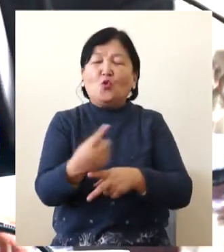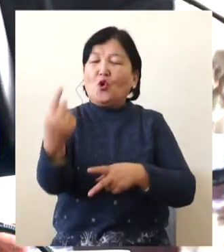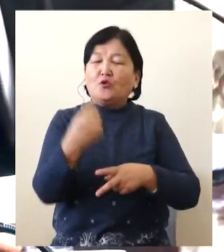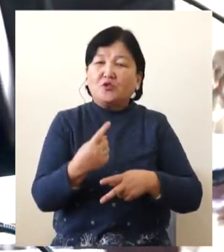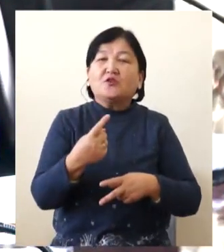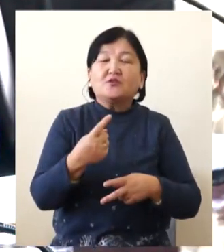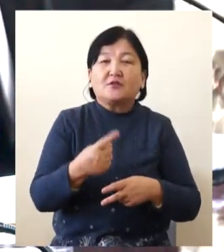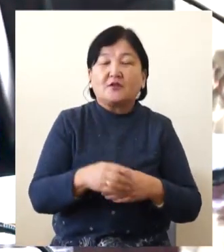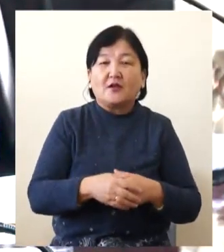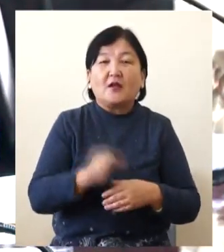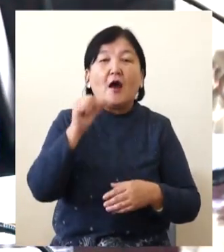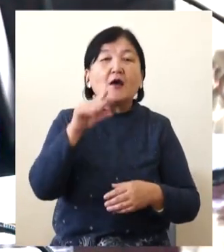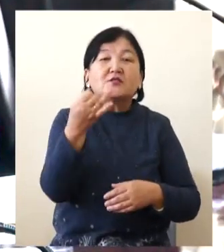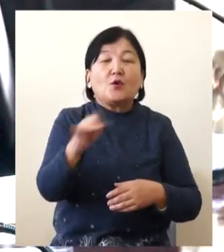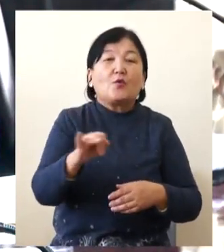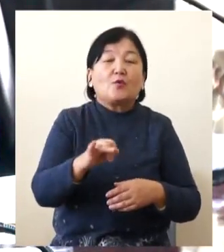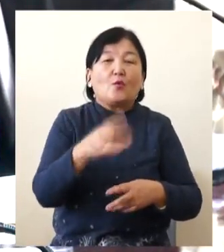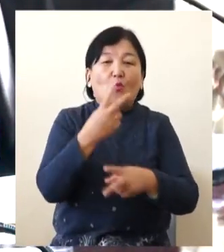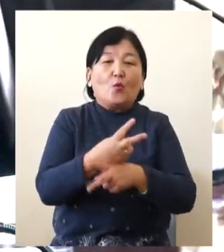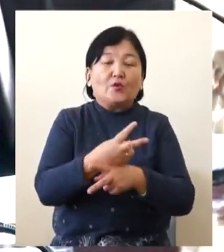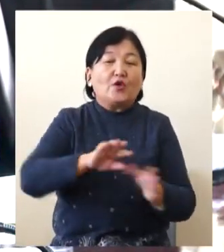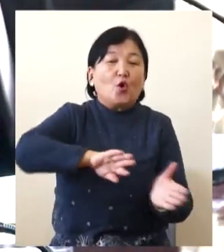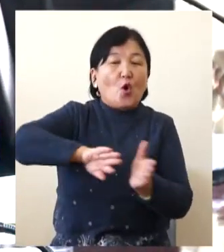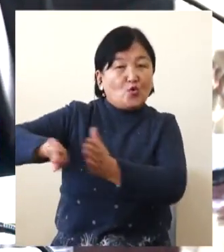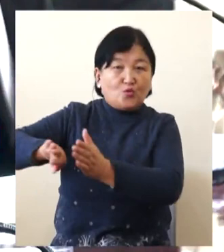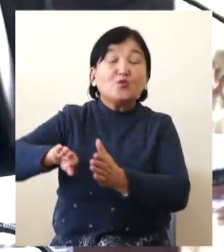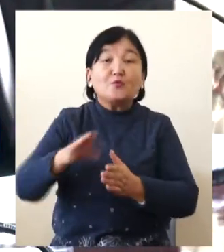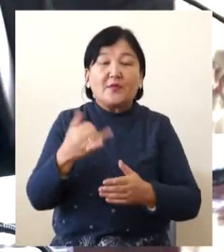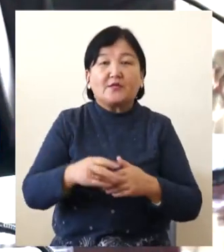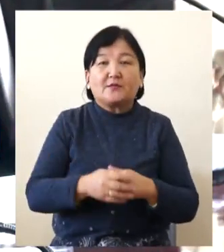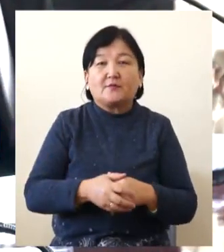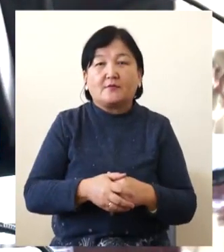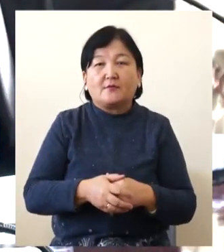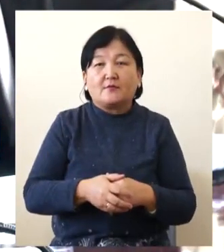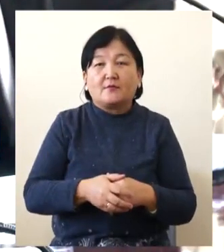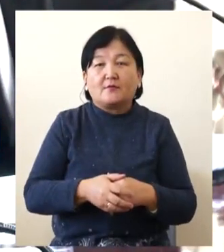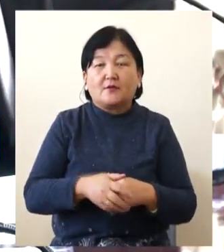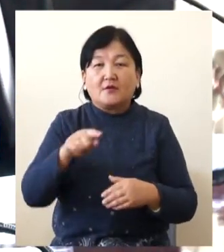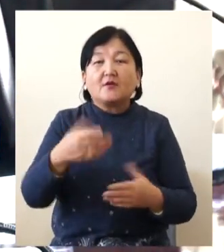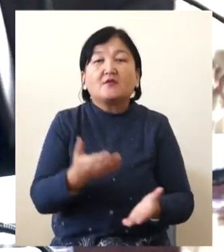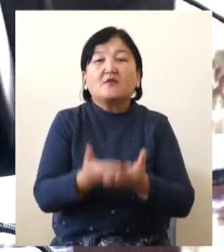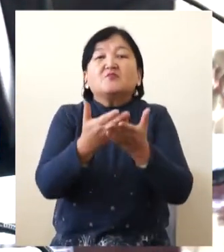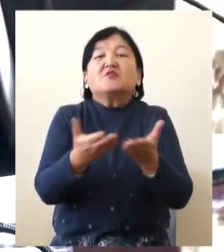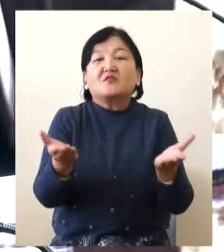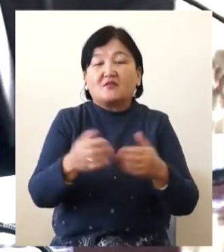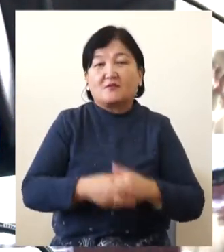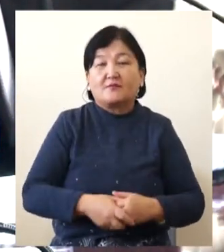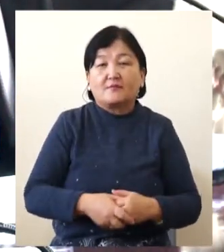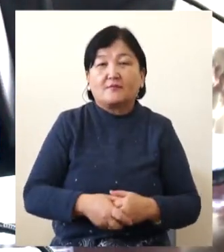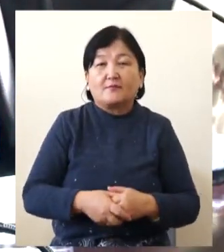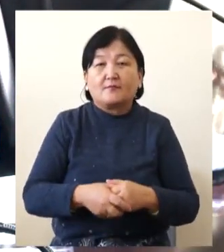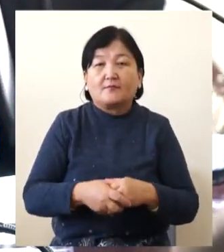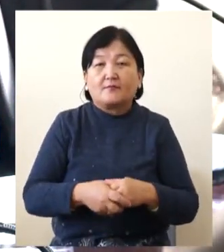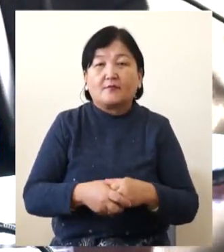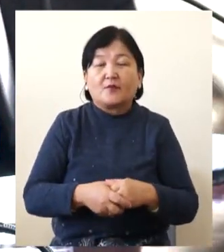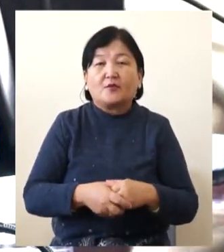байгаа юм. Ажхуй нэгж орлоо гэдэг зэрэг тойрсууж байгаа. Тэсэндээ тэр чинь яг л зөв юм дэмжчихсэн шүү. Одоо ингэж